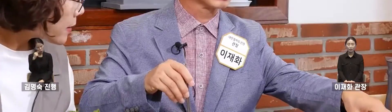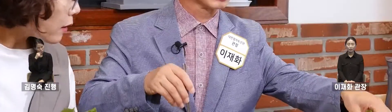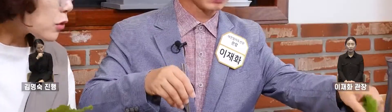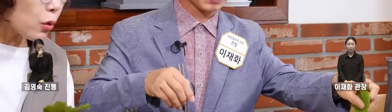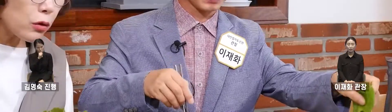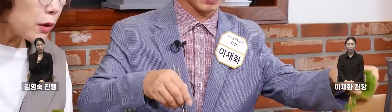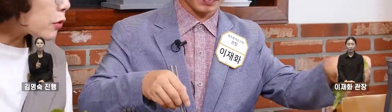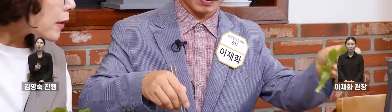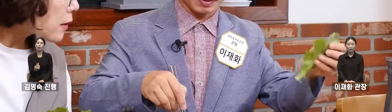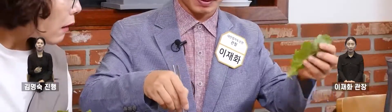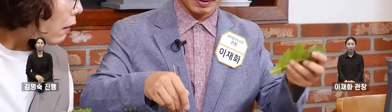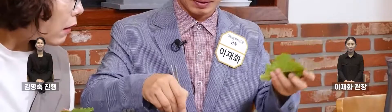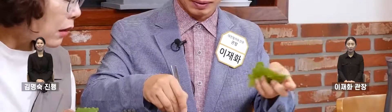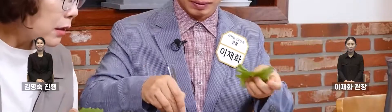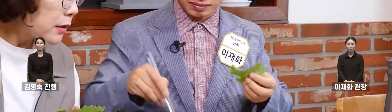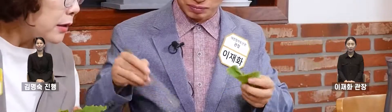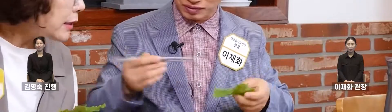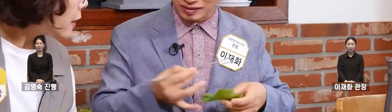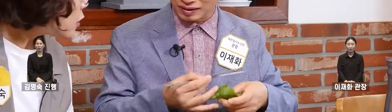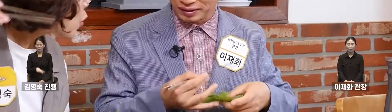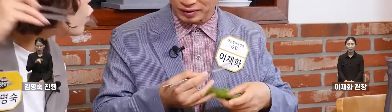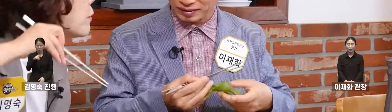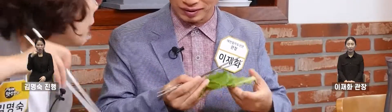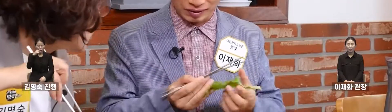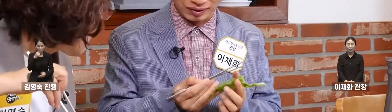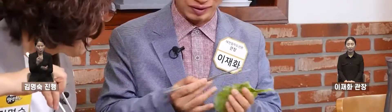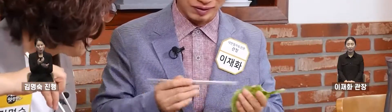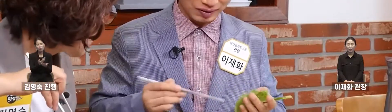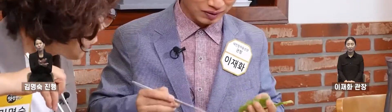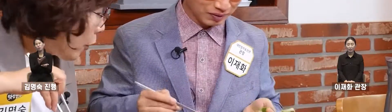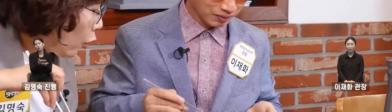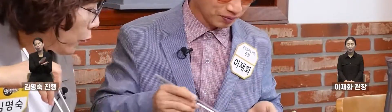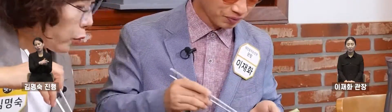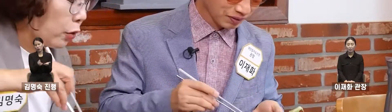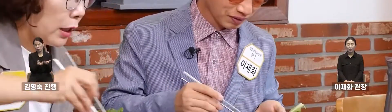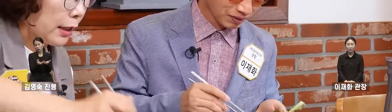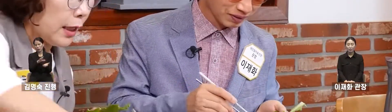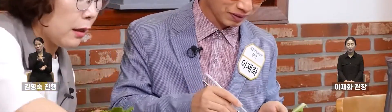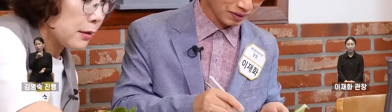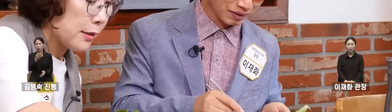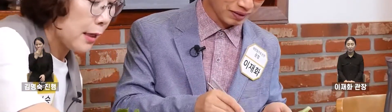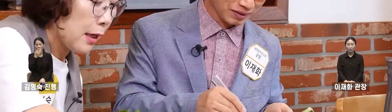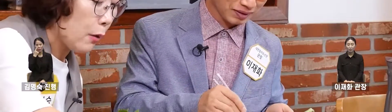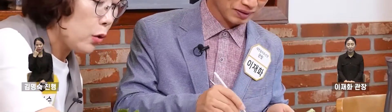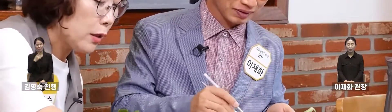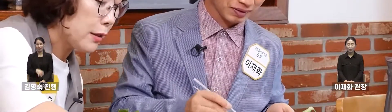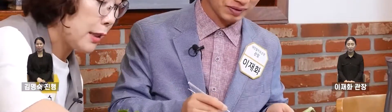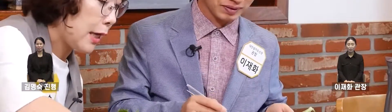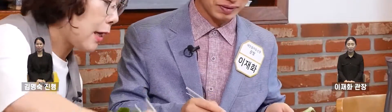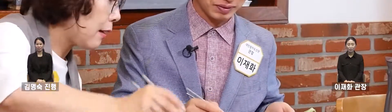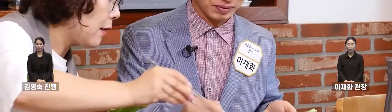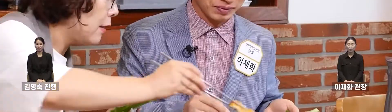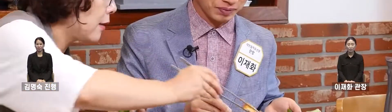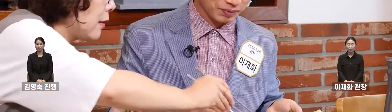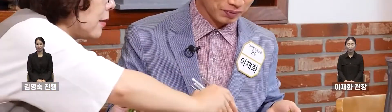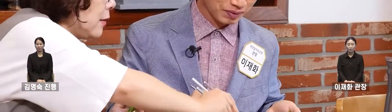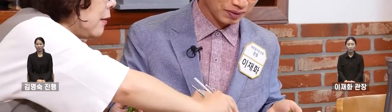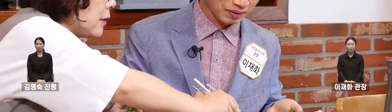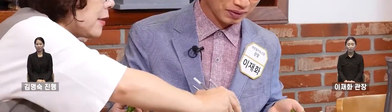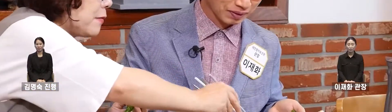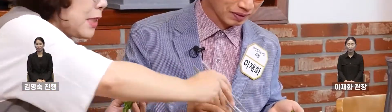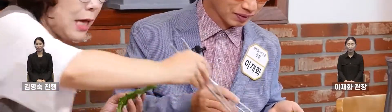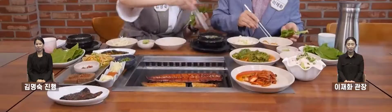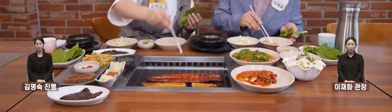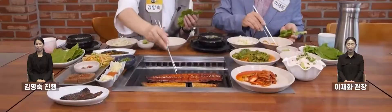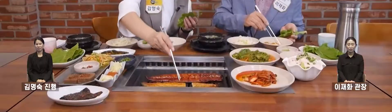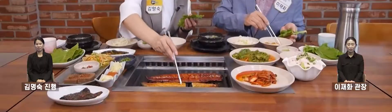양념을 좋아하세요? 소금을 좋아하세요? 일단은 소금 먼저 예, 예, 한번 예. 저희 먹어보도록 할게요. 예. 제가 올려드릴게요.